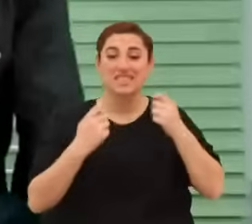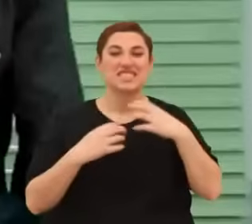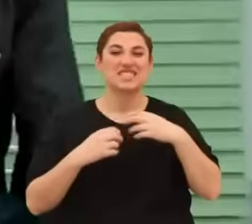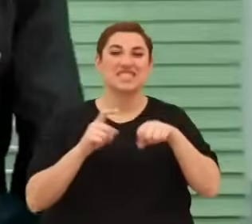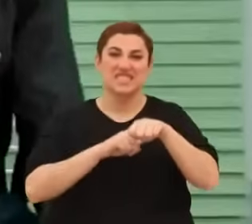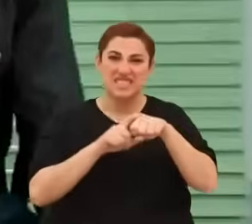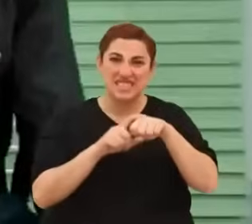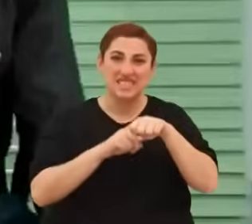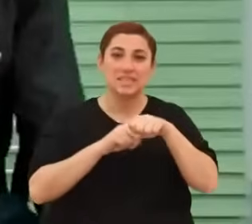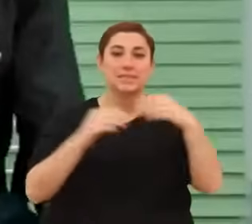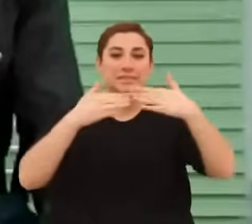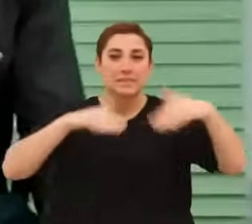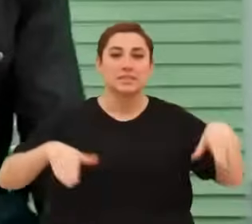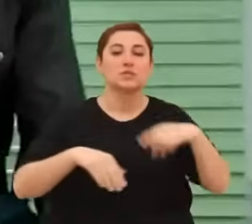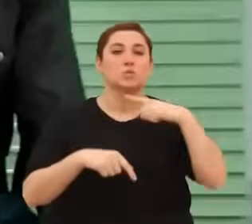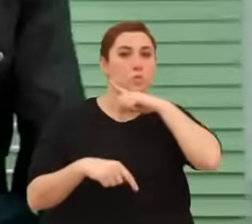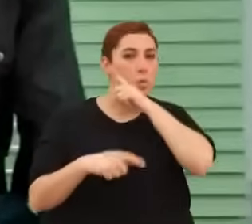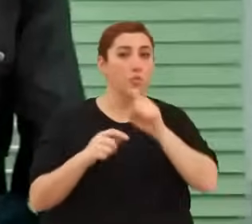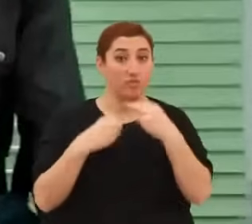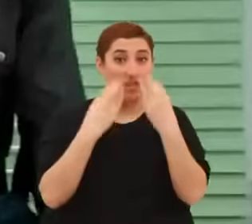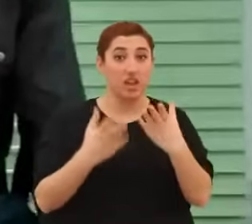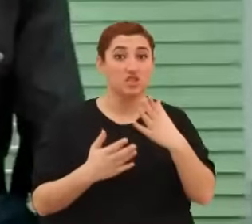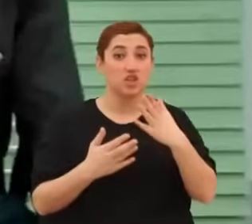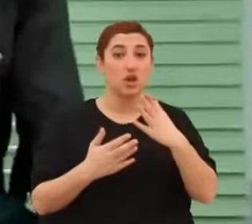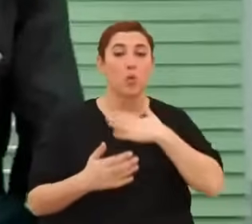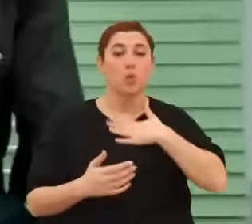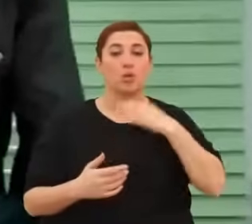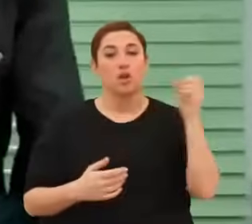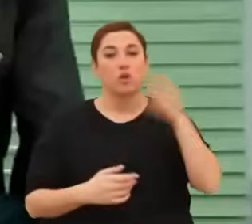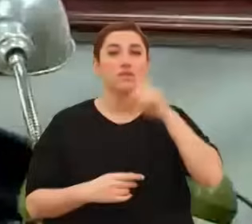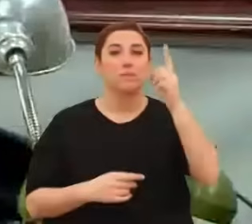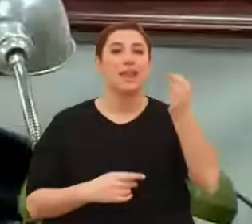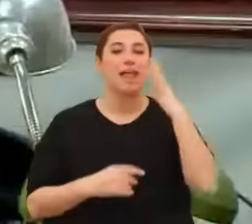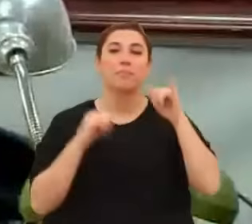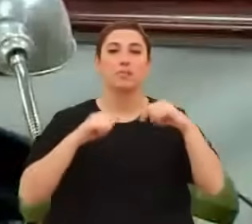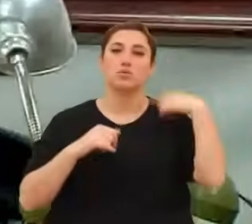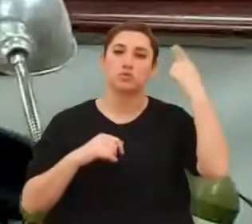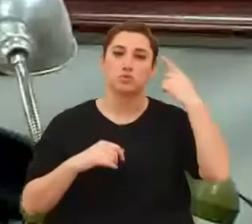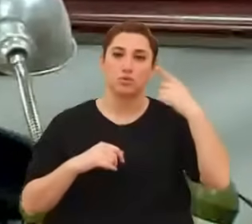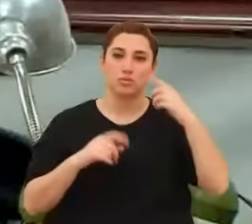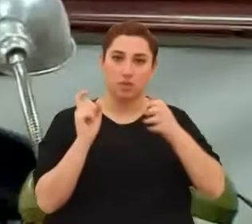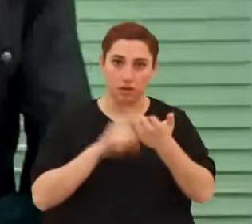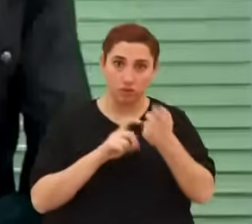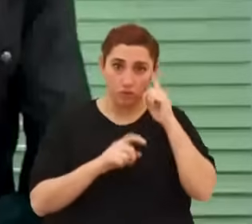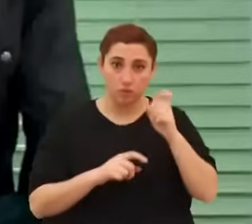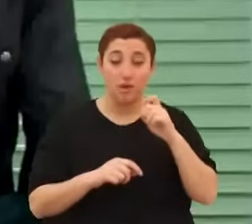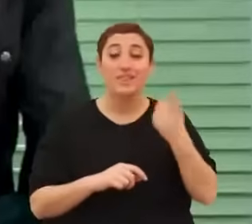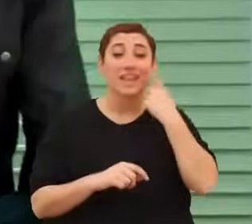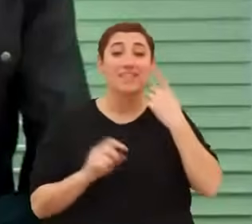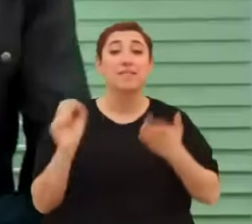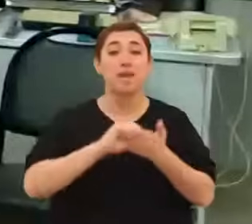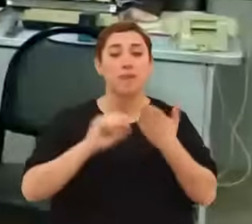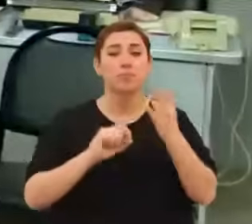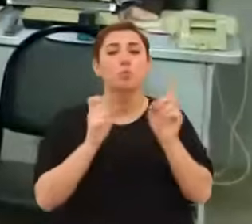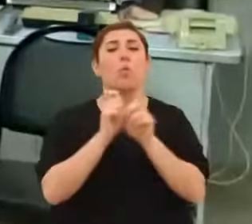sinirlerini, sınırlarını zorlayabilecek önüne atılan bir yem olarak görüyorum. Tava mı? Devlet memurunu